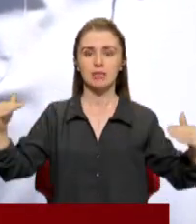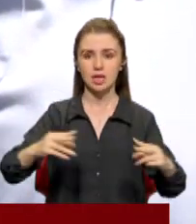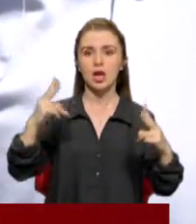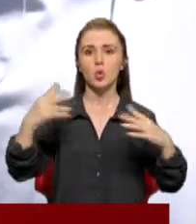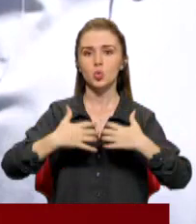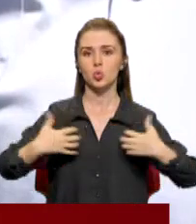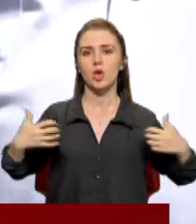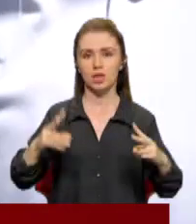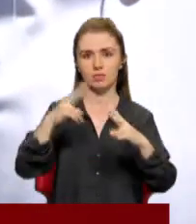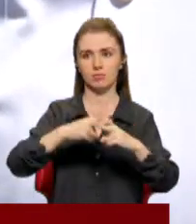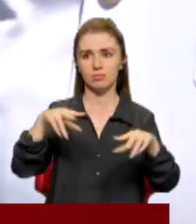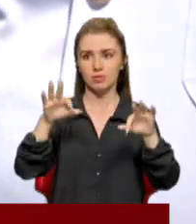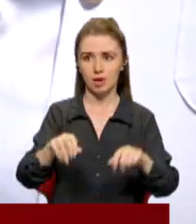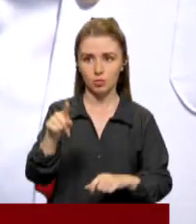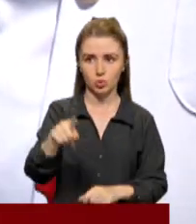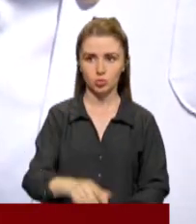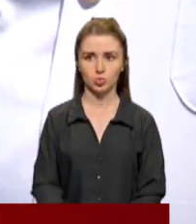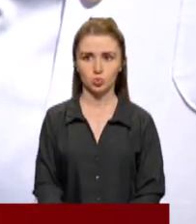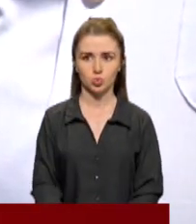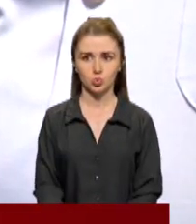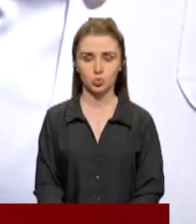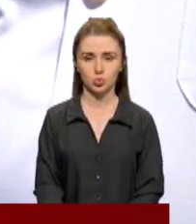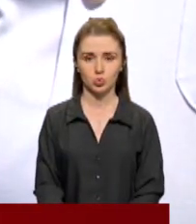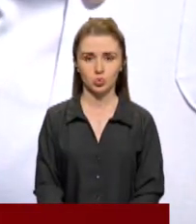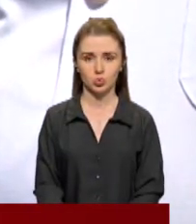güvenliğe yardımcı olmaktadır.